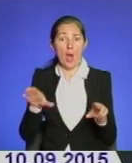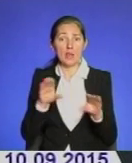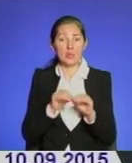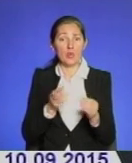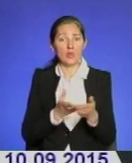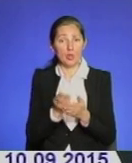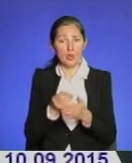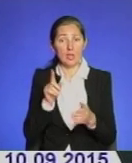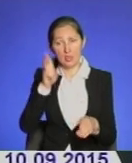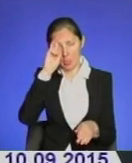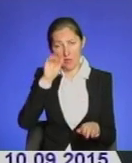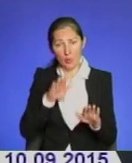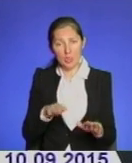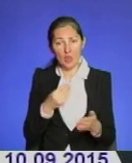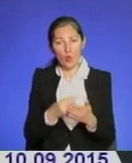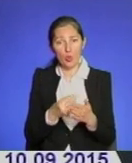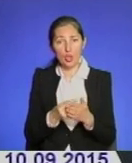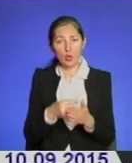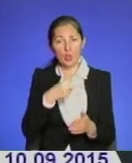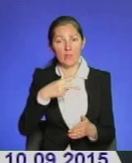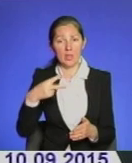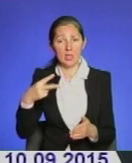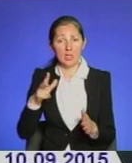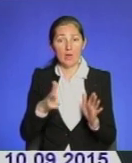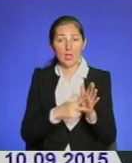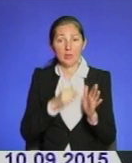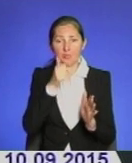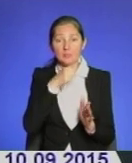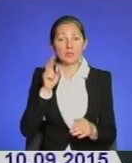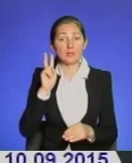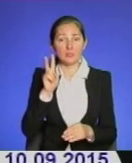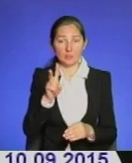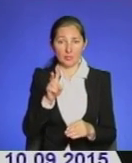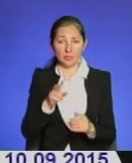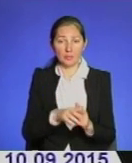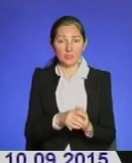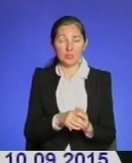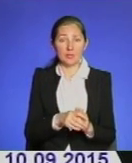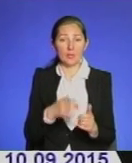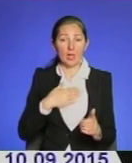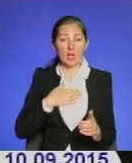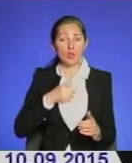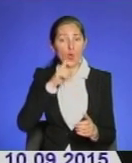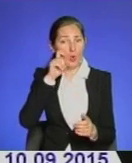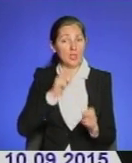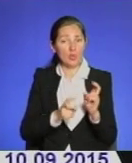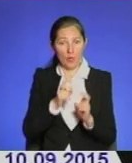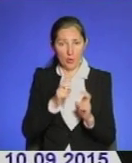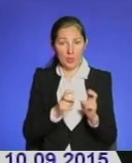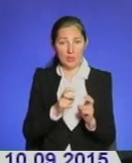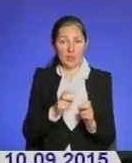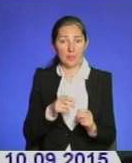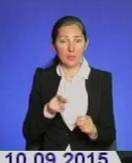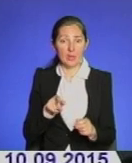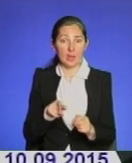з державного, з місцевого бюджету у 2008 році тролейбуси нашого українського виробництва. Але ми